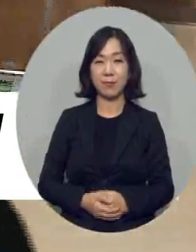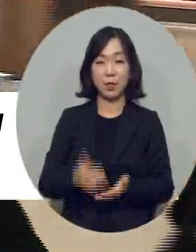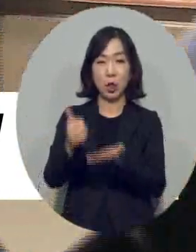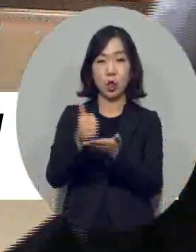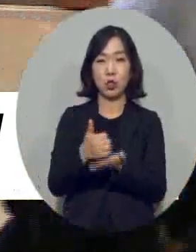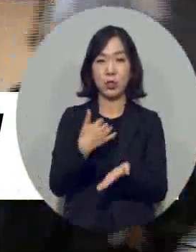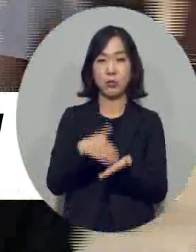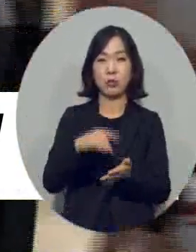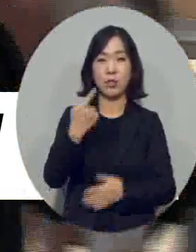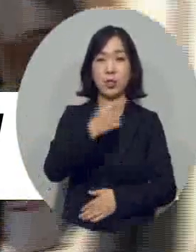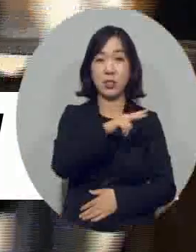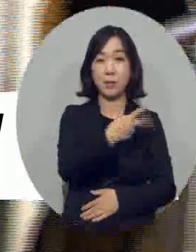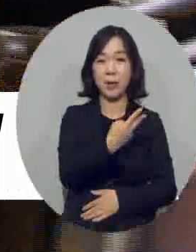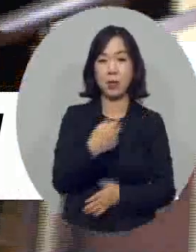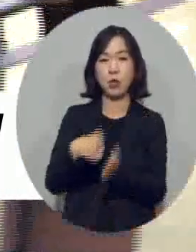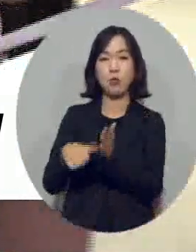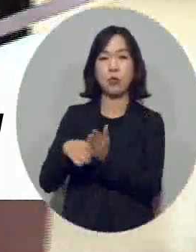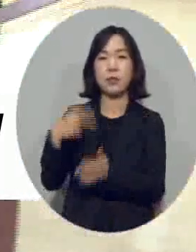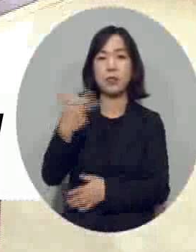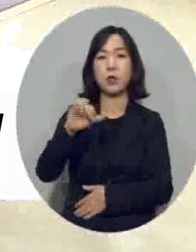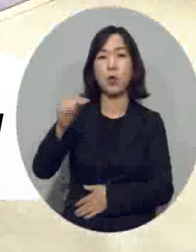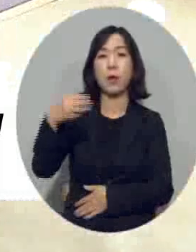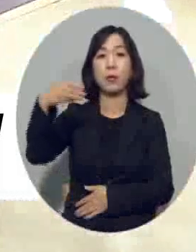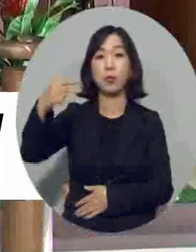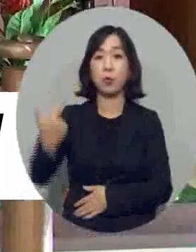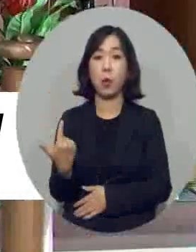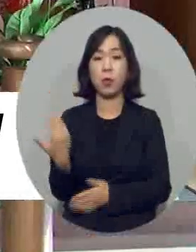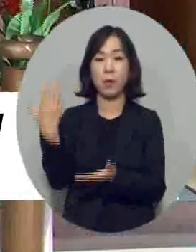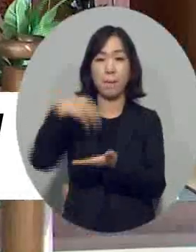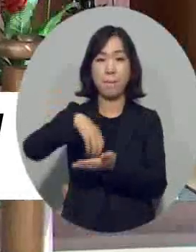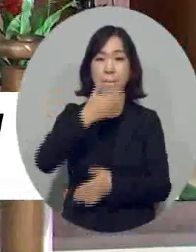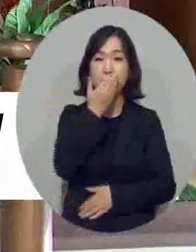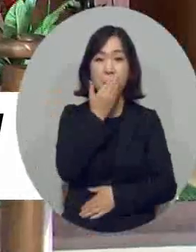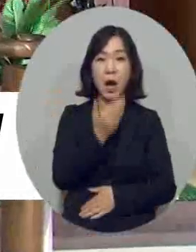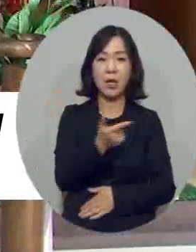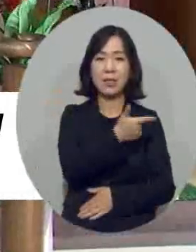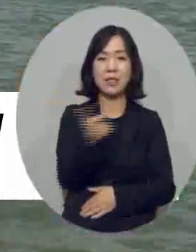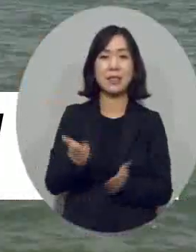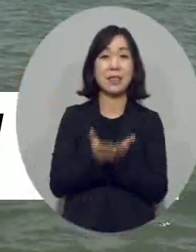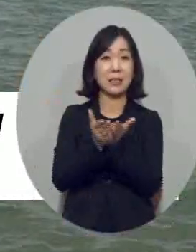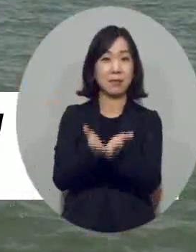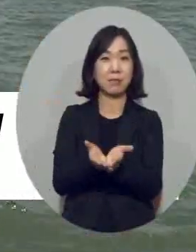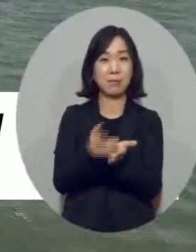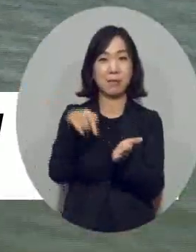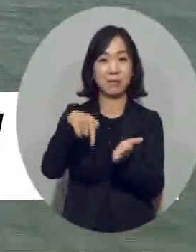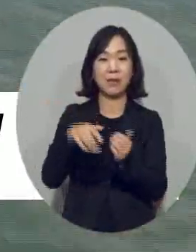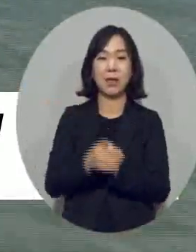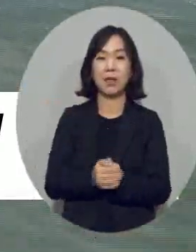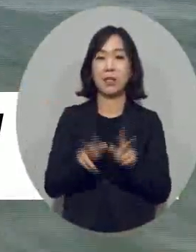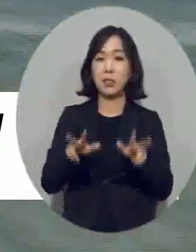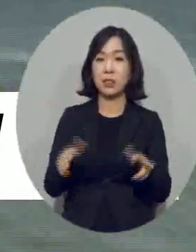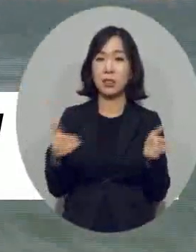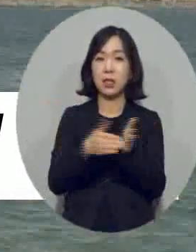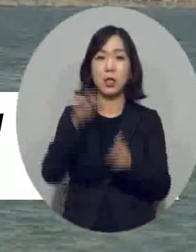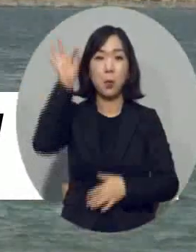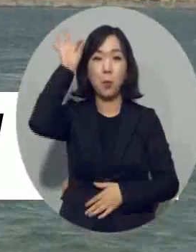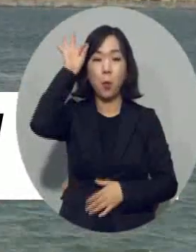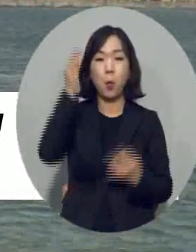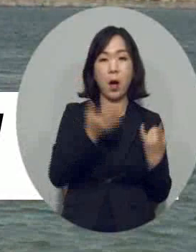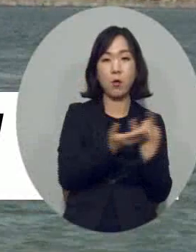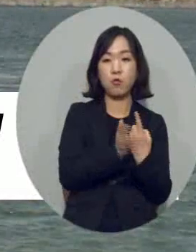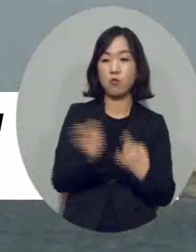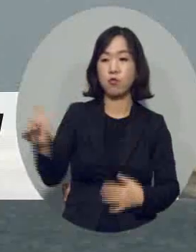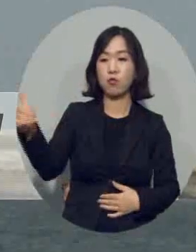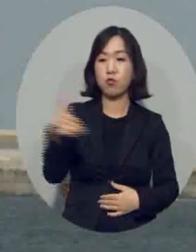승객 1,200명, 화물 7,500톤을 실을 수 있는 대형 여객선 울릉크루즈는 이제까지 포항 울릉 노선을